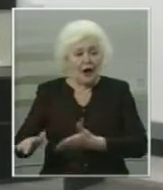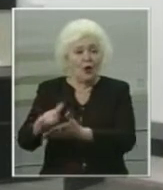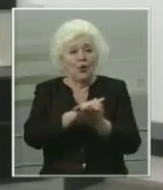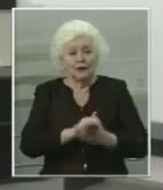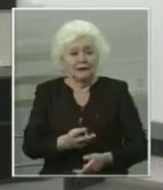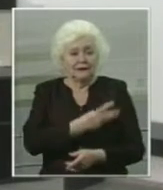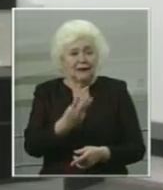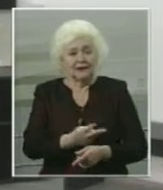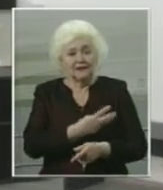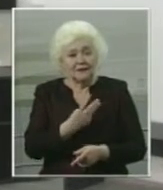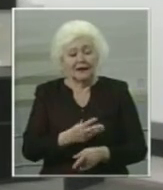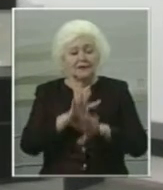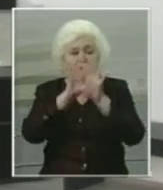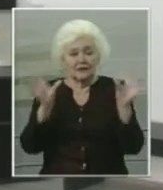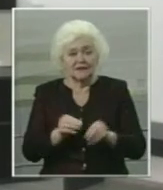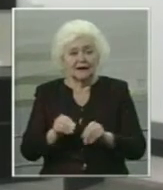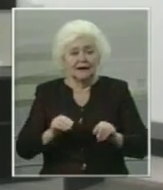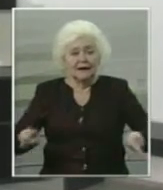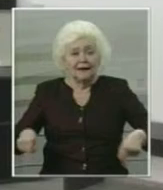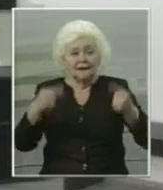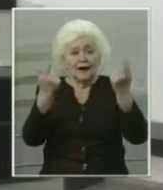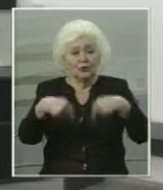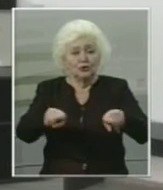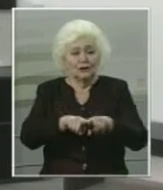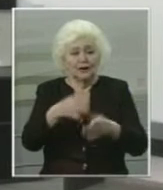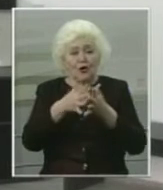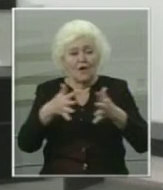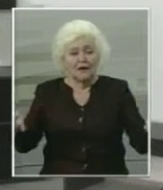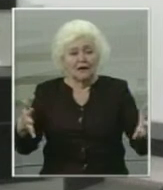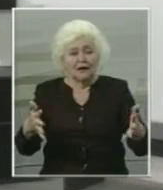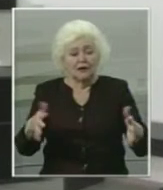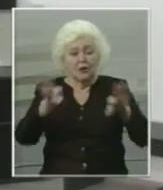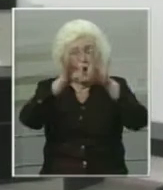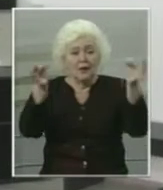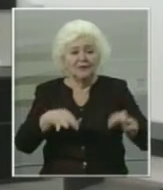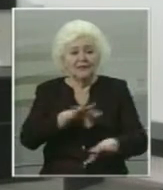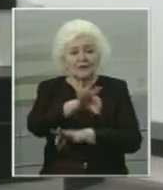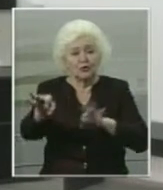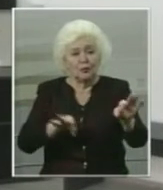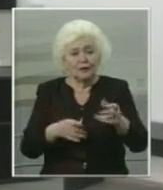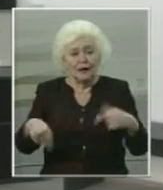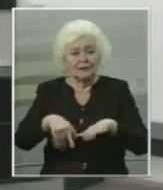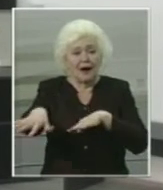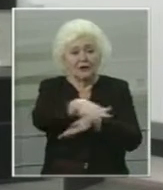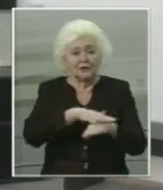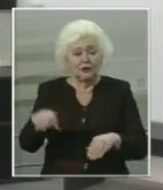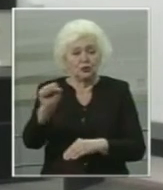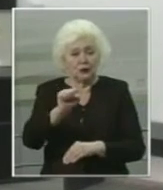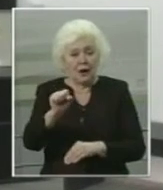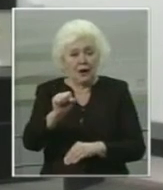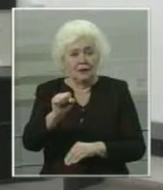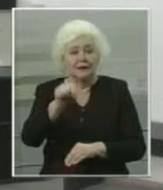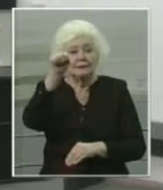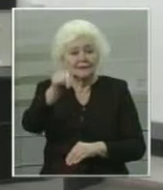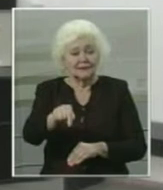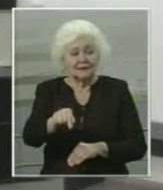організатор, натхненник взагалі народження такої великої мистецького проєкту, як «Територія А».